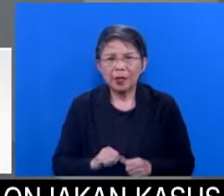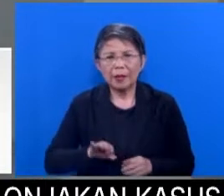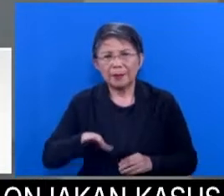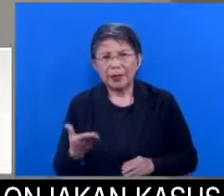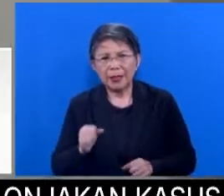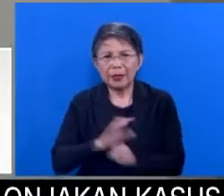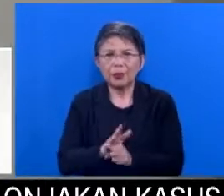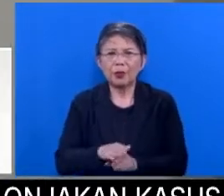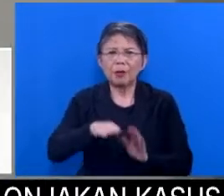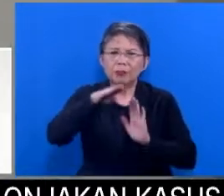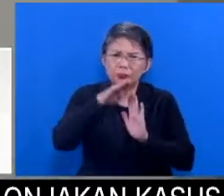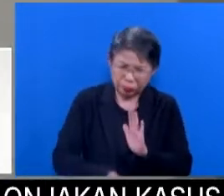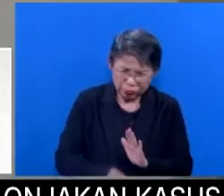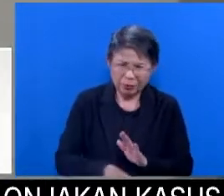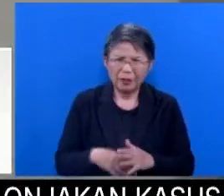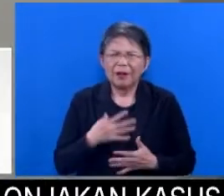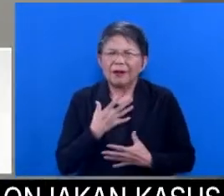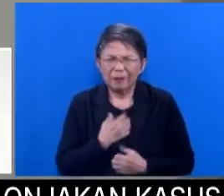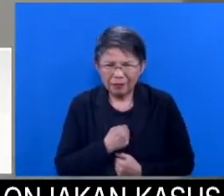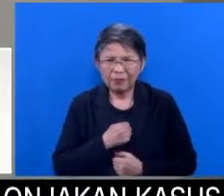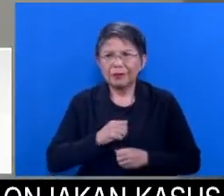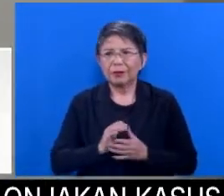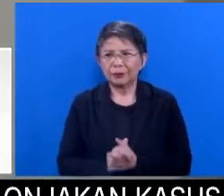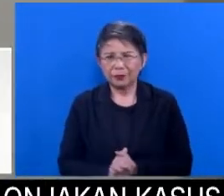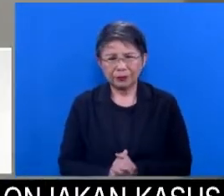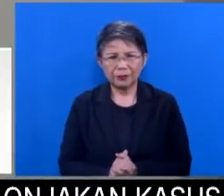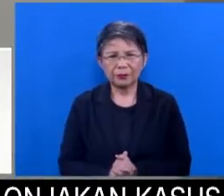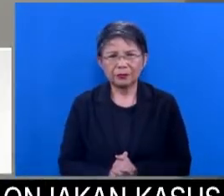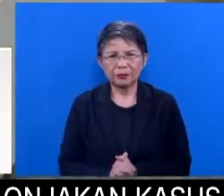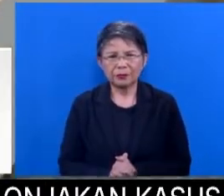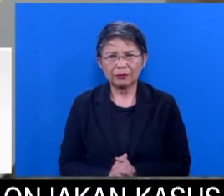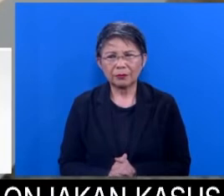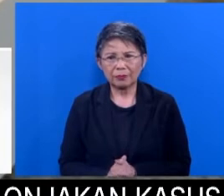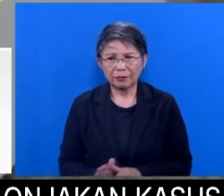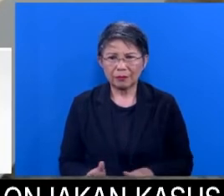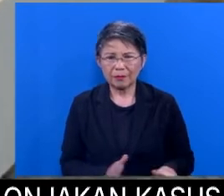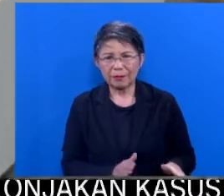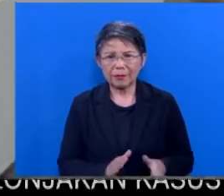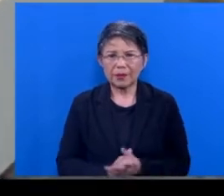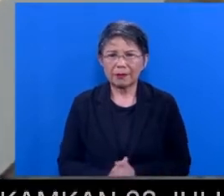COVID-19 tidak lagi tinggi seperti saat ini. Wahyu Juniawan, Daerah Istimewa Yogyakarta.